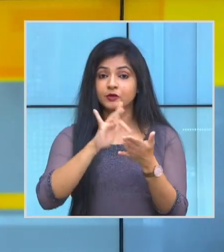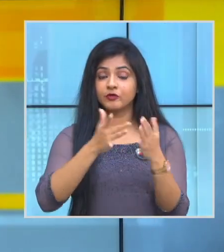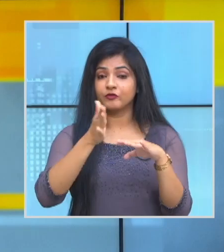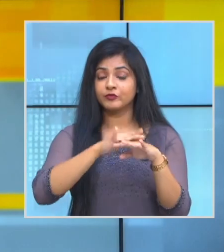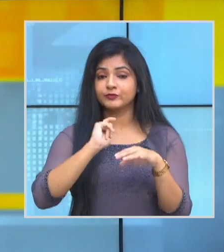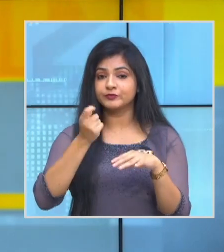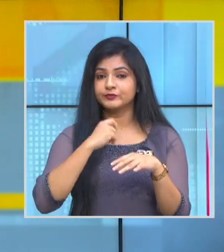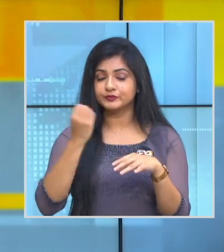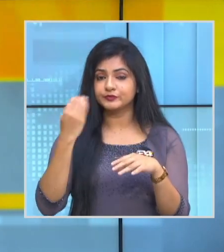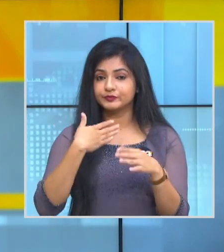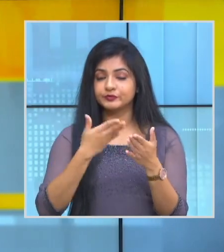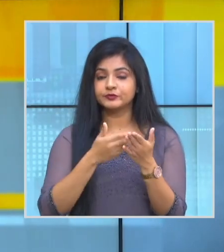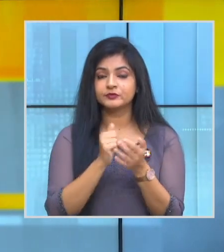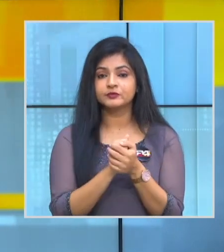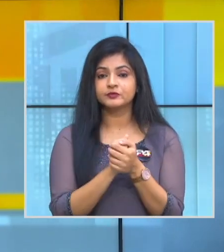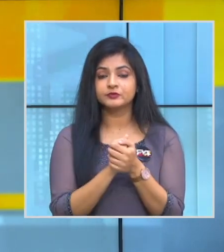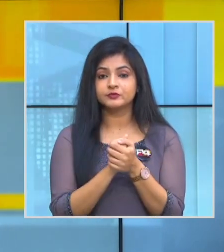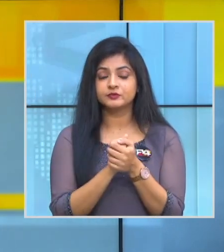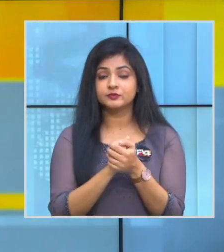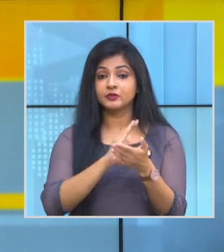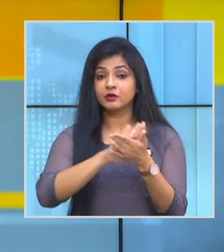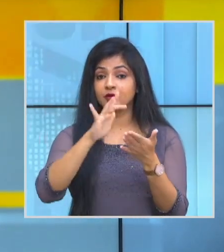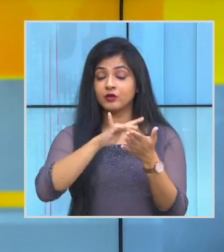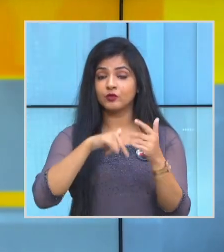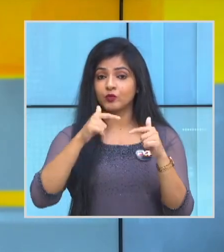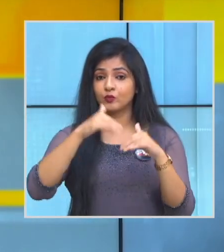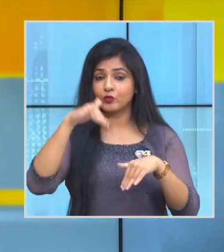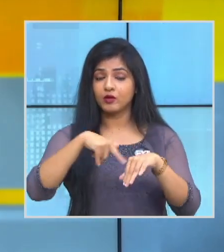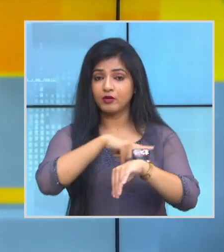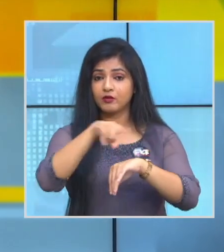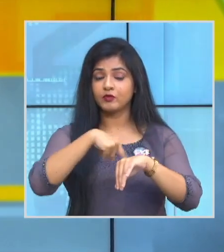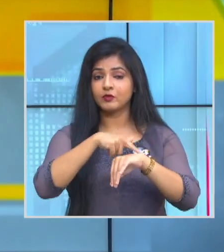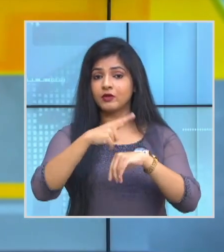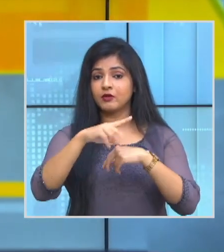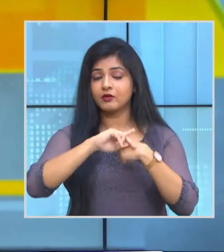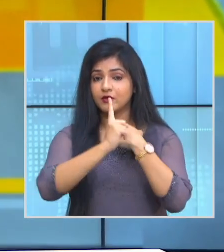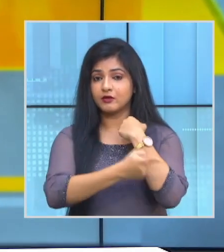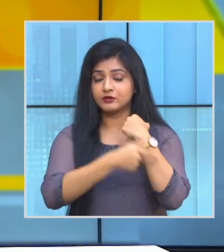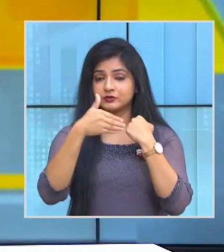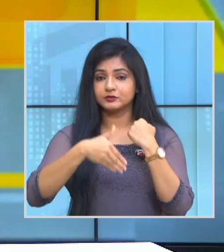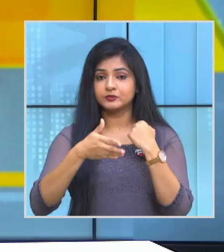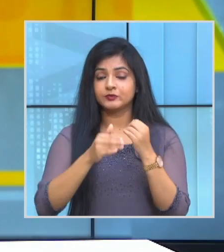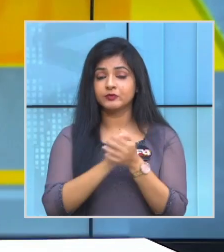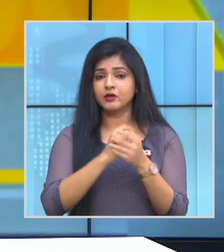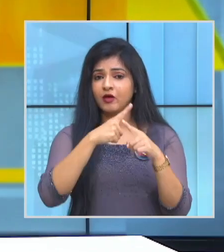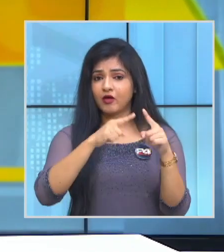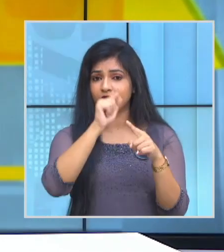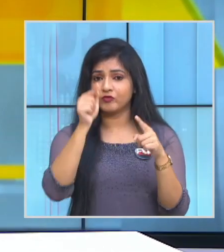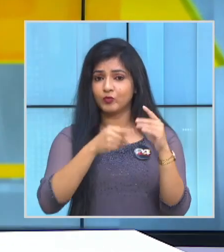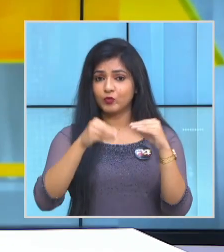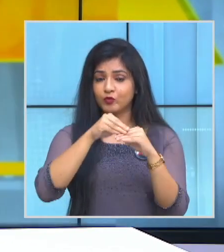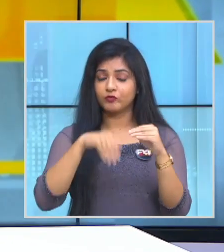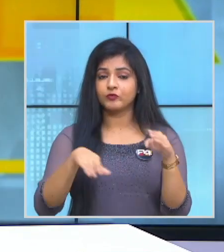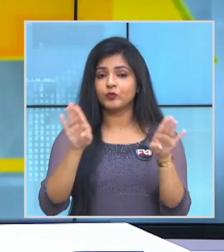ഫരീദാബാദിൽ നിന്ന് വിവരങ്ങൾ പങ്കുവെക്കുകയായിരുന്നു വിനീത VG. ഹരിയാനയിലെ വോട്ടെടുപ്പ് അവസാന ഘട്ടത്തിലാണ്, അവസാന മണിക്കൂറുകളിലാണ്. ഇനി അരമണിക്കൂർ മാത്രമാണ്